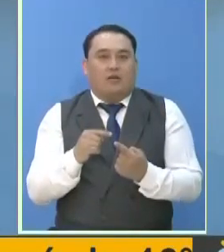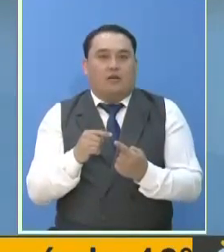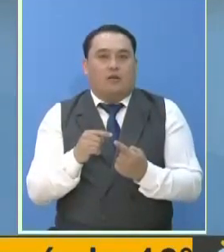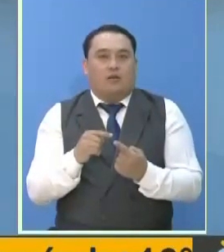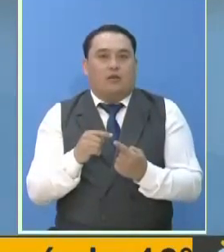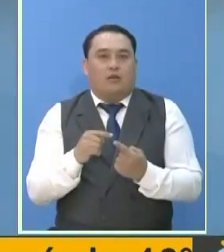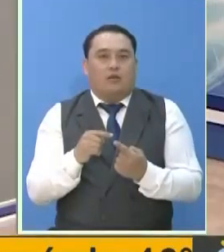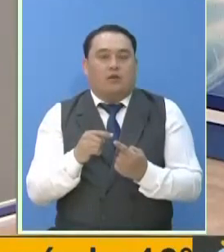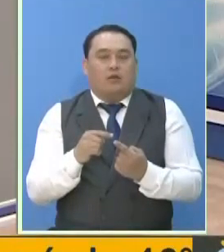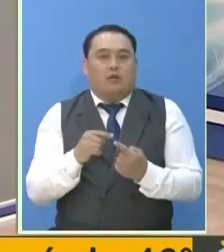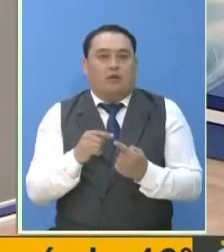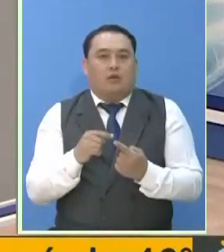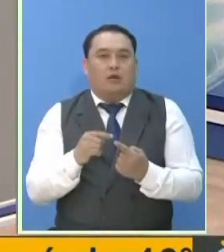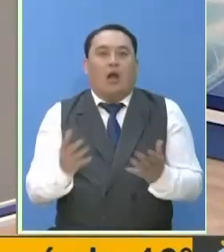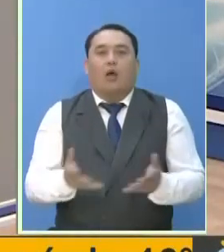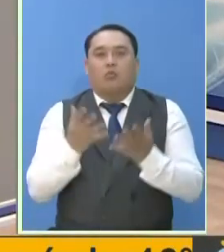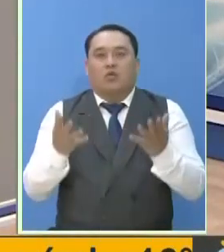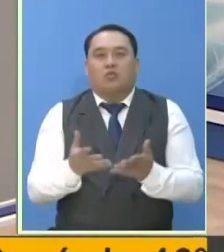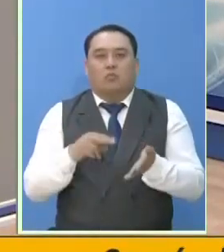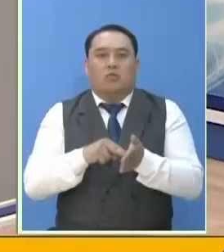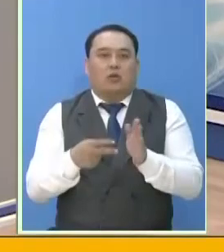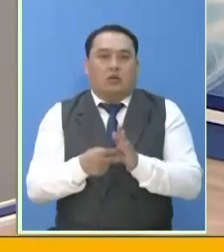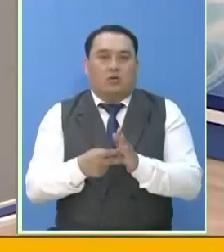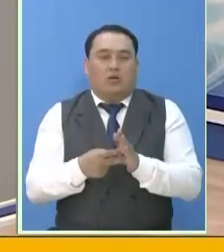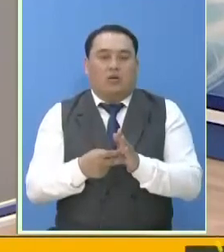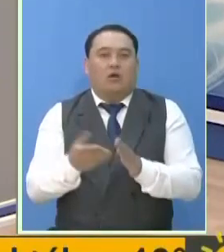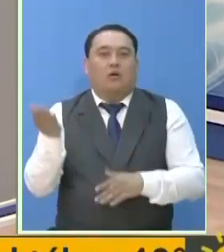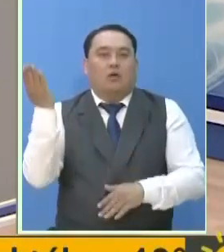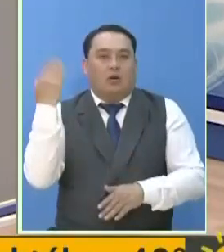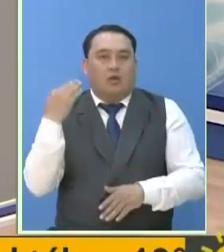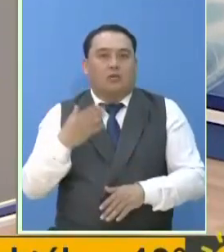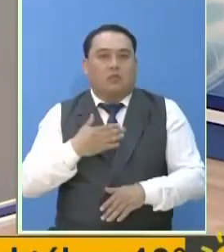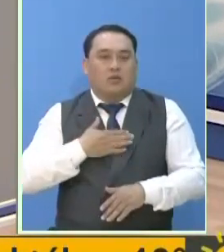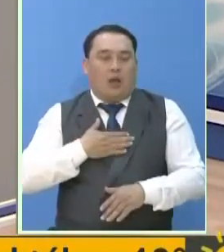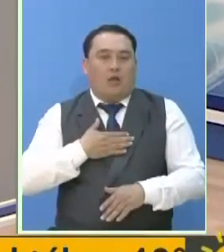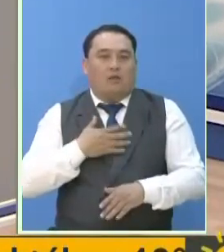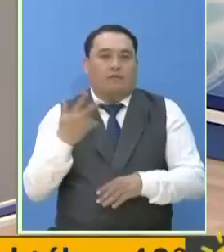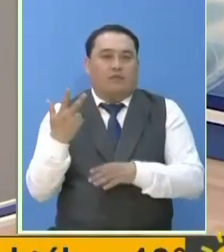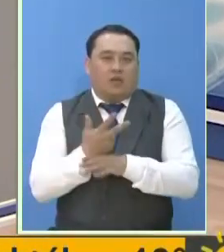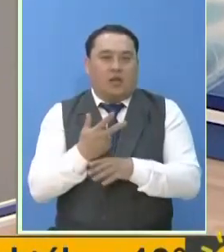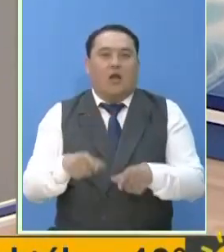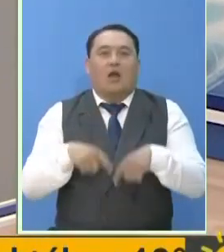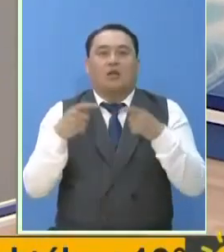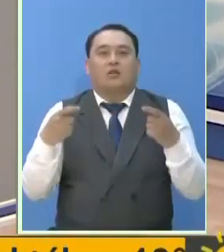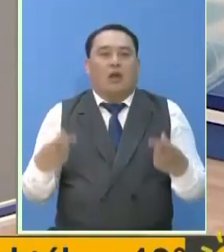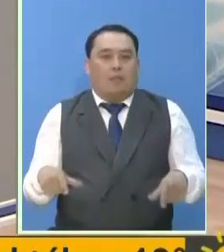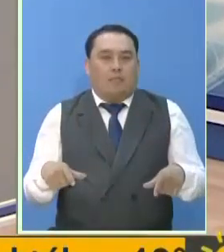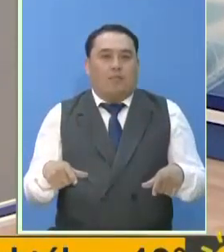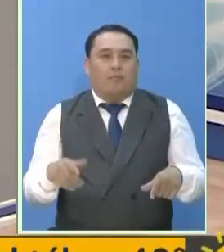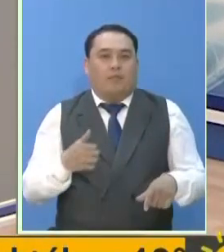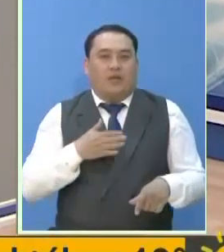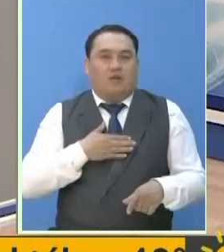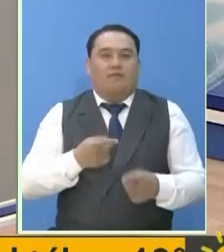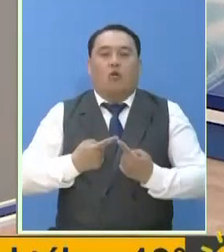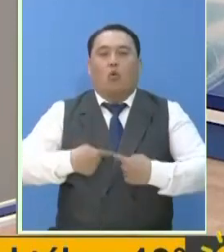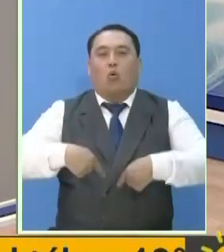я могу сказать, что облегчили в том плане. Если раньше отбор проходил в три этапа, первый, второй, третий этап конкурса, то